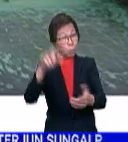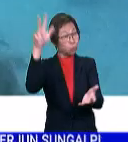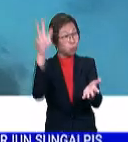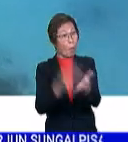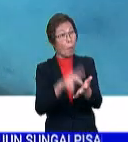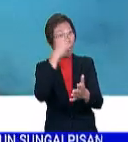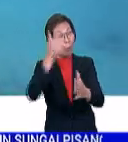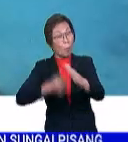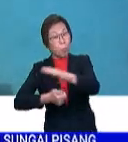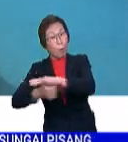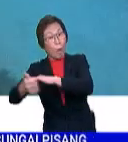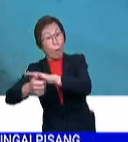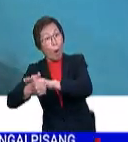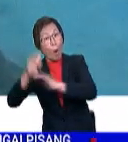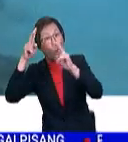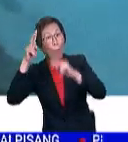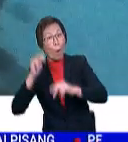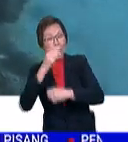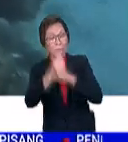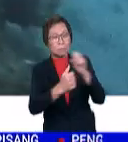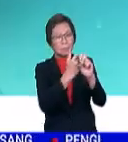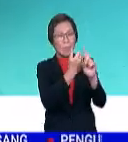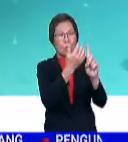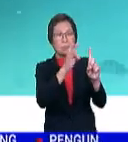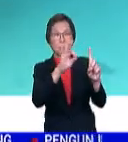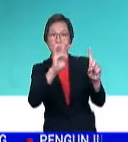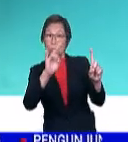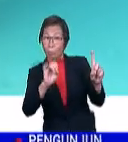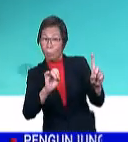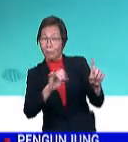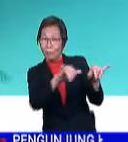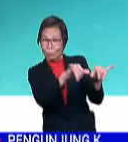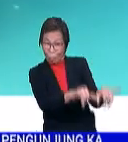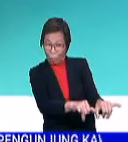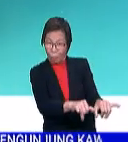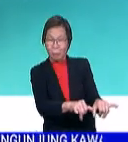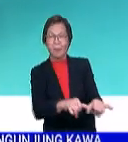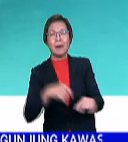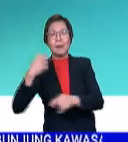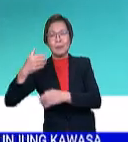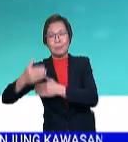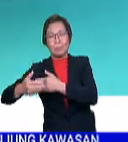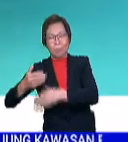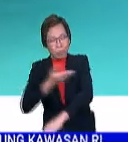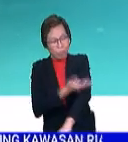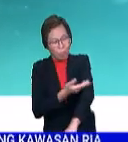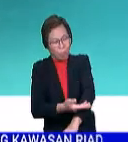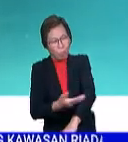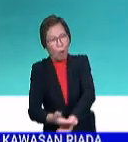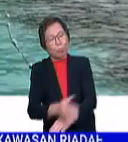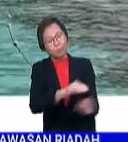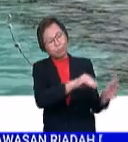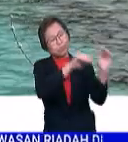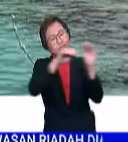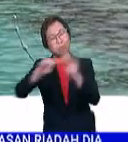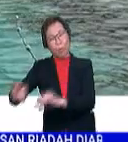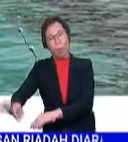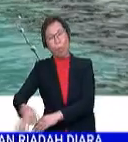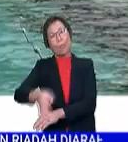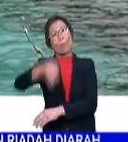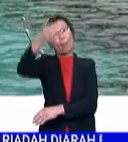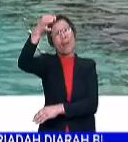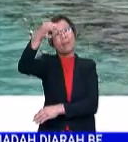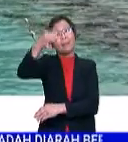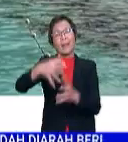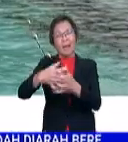dihuni pelarian Vietnam sekitar tahun 70-an. Kini generasi berikutnya yang telah berhijrah ke Paris, Amerika